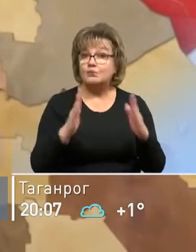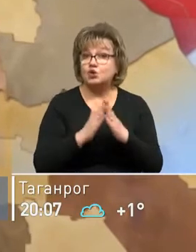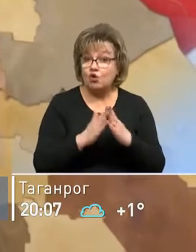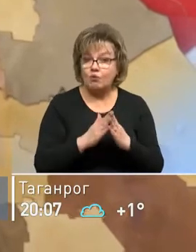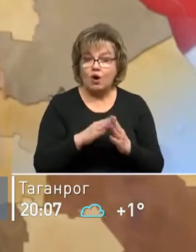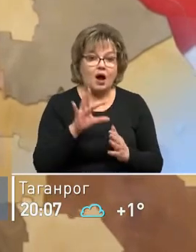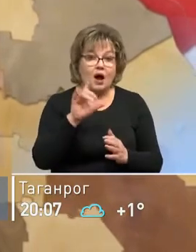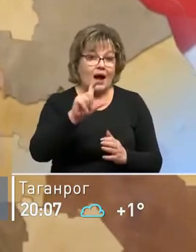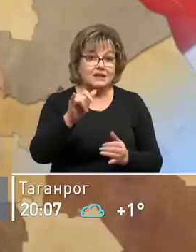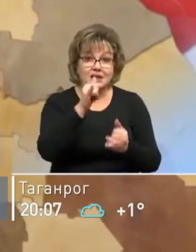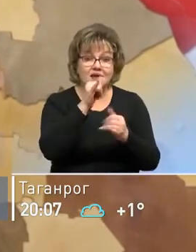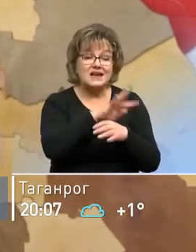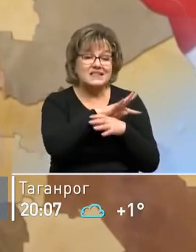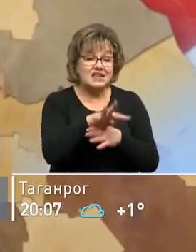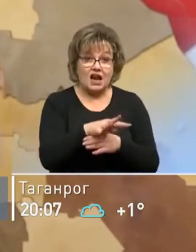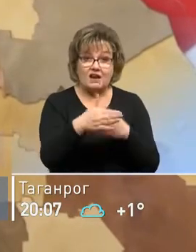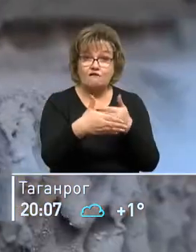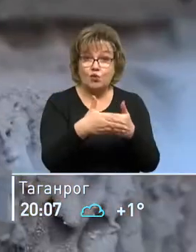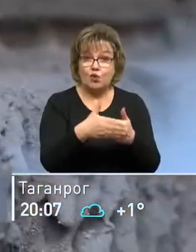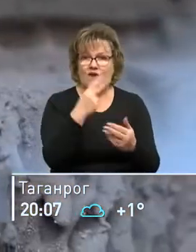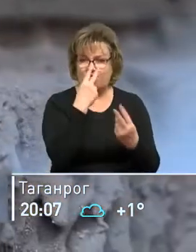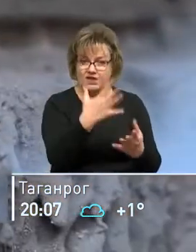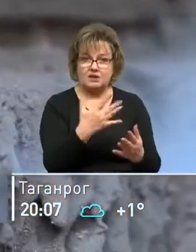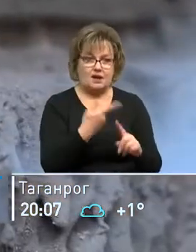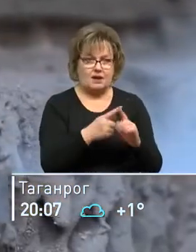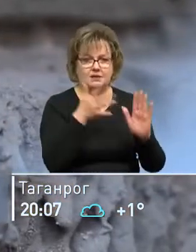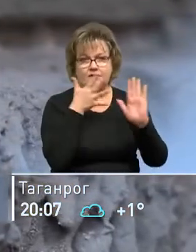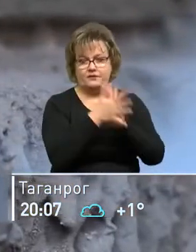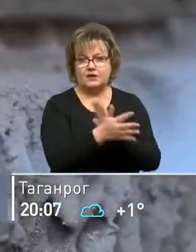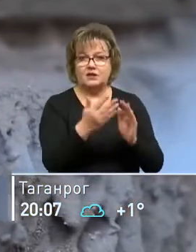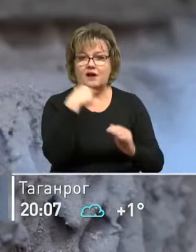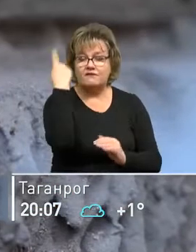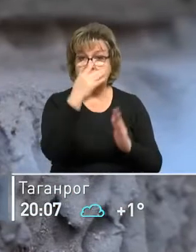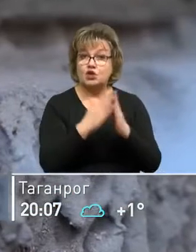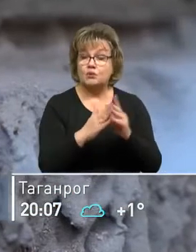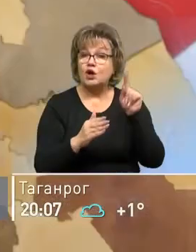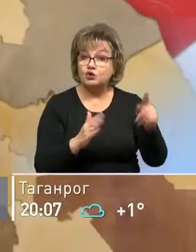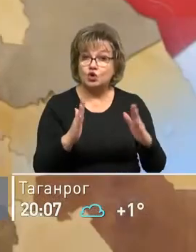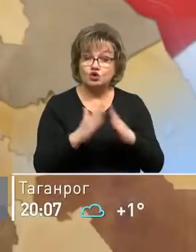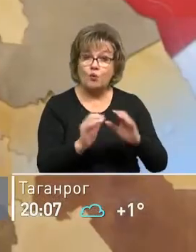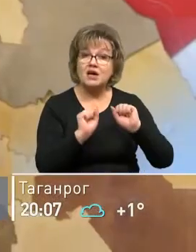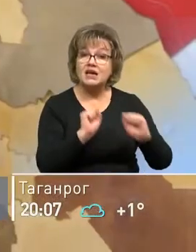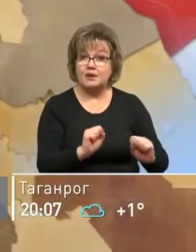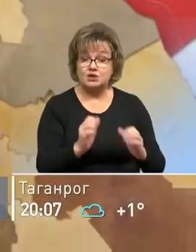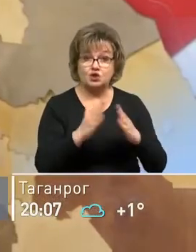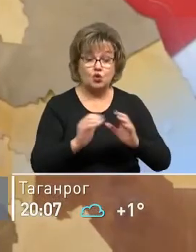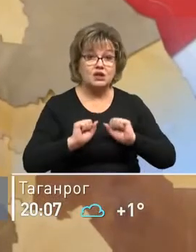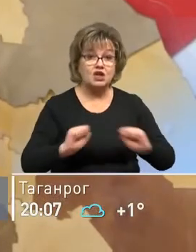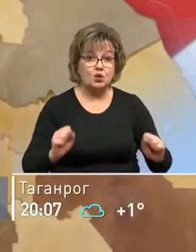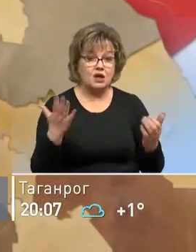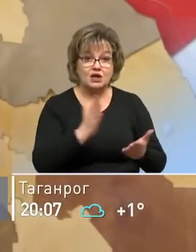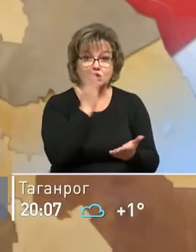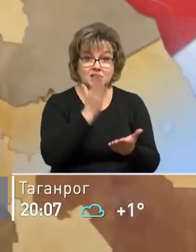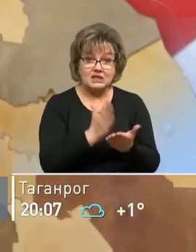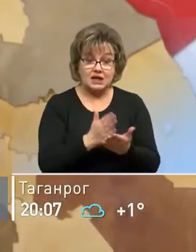они расстреливали его в упор это видно это читается на фасаде дома тот дом крепость дом герой который стоит